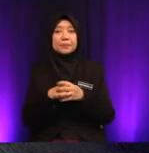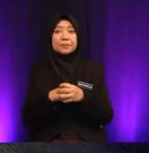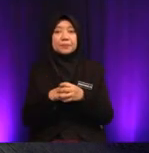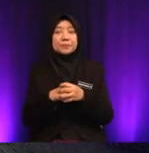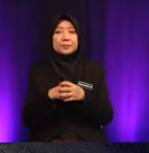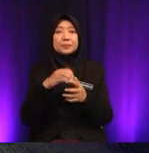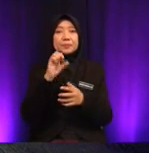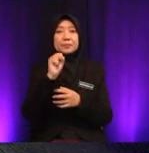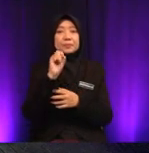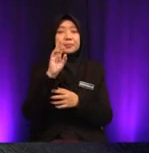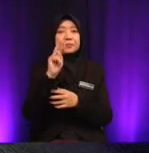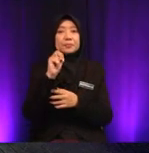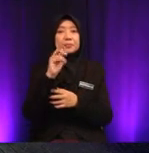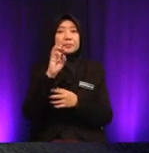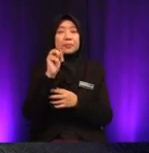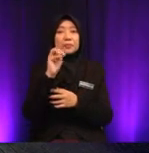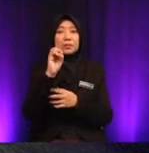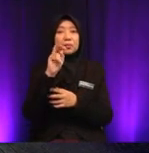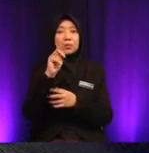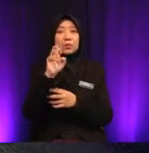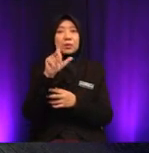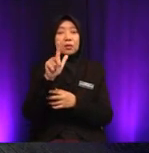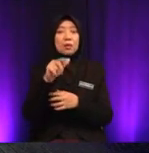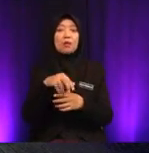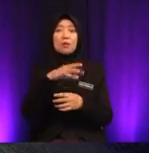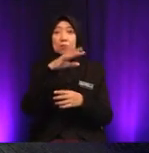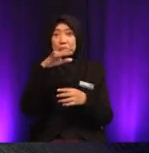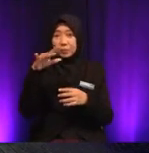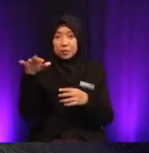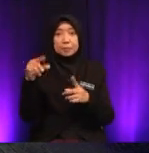Sp dan camping low back to nasabah